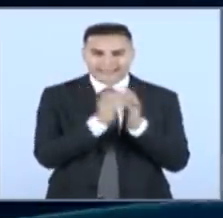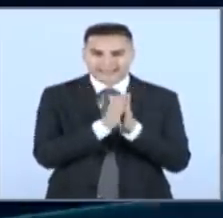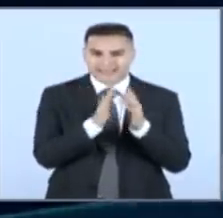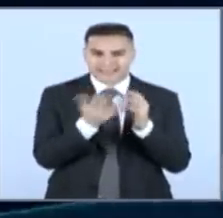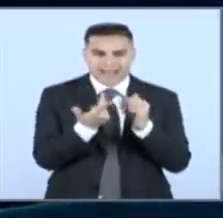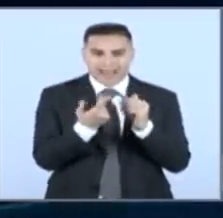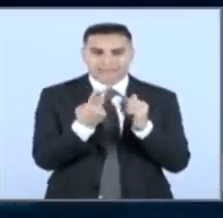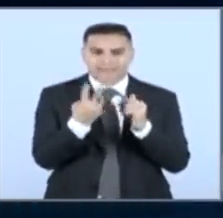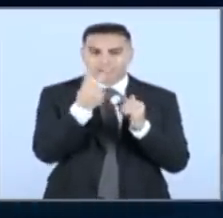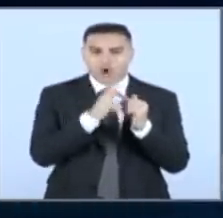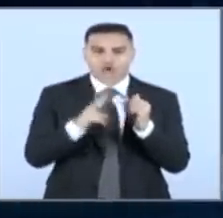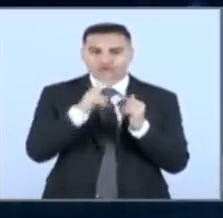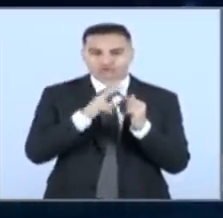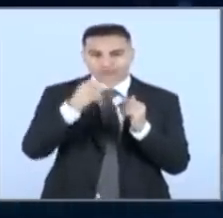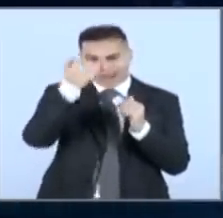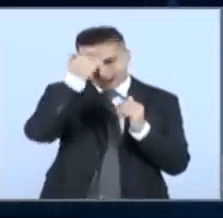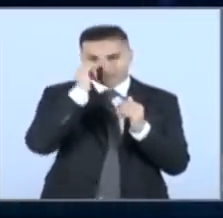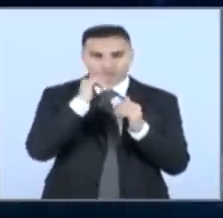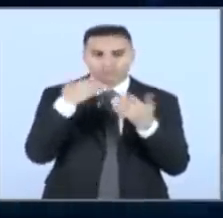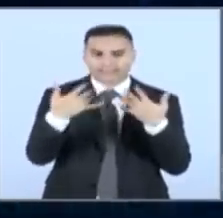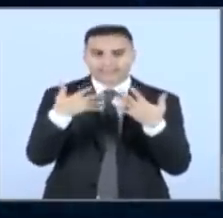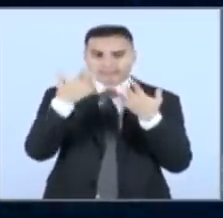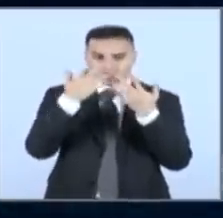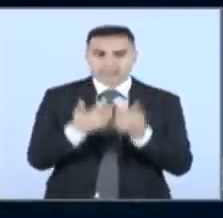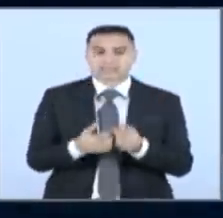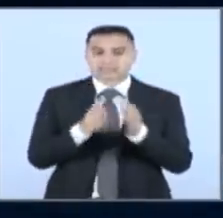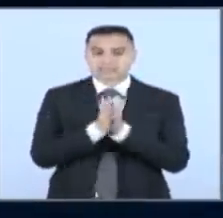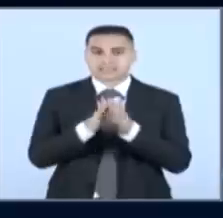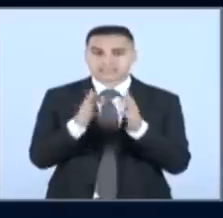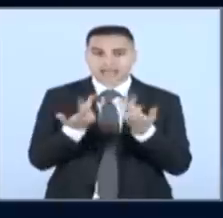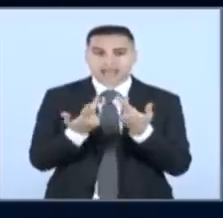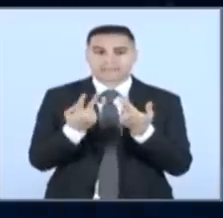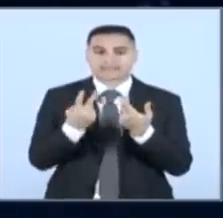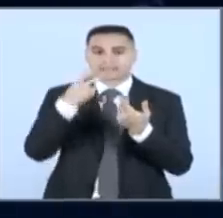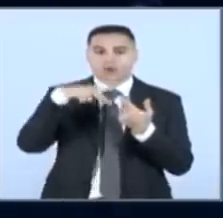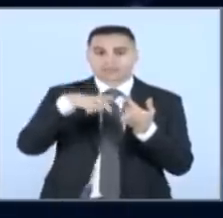بما يساوي 27500 جنيه، ويبقى الرصيد لحد دلوقتي